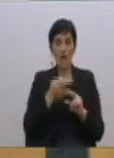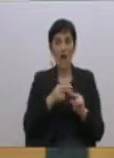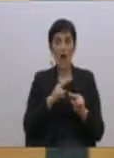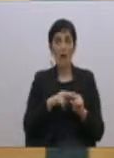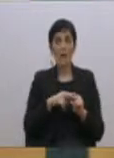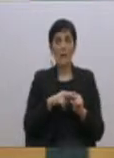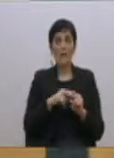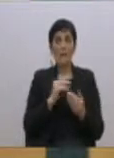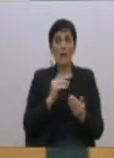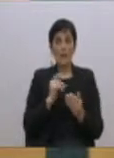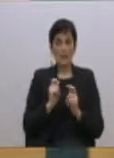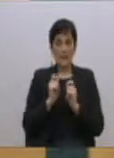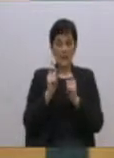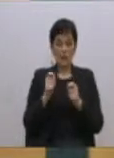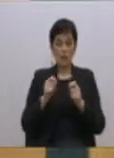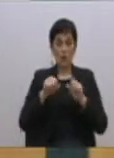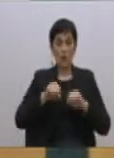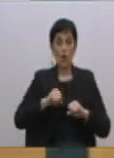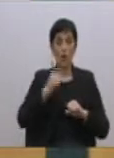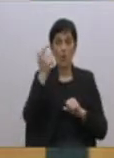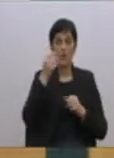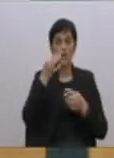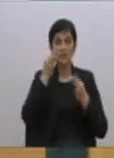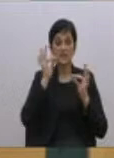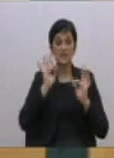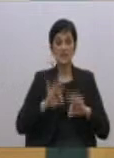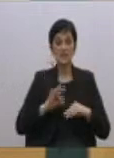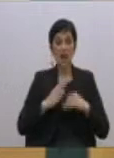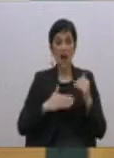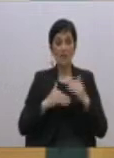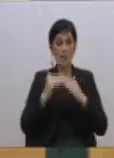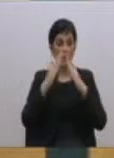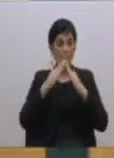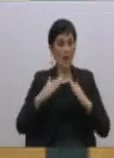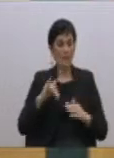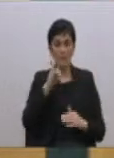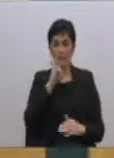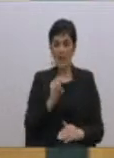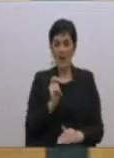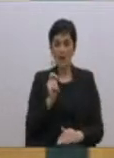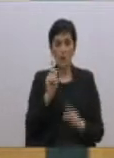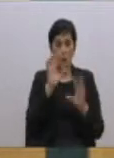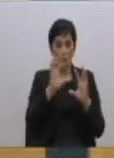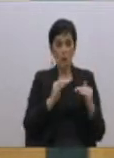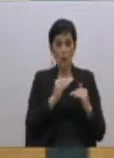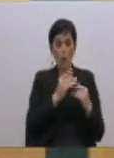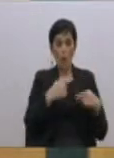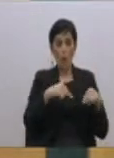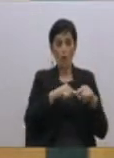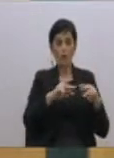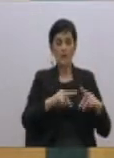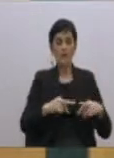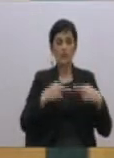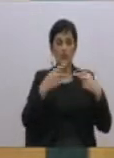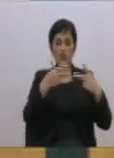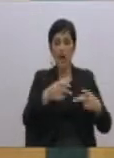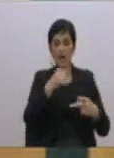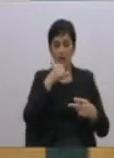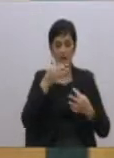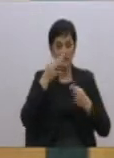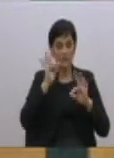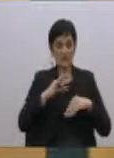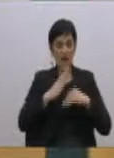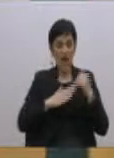neatlat upleo masileba sa calificatii patas, vermi e nici eba vineden constituții organos, ce nasluba vermuhteba sa calificatii